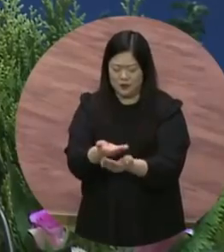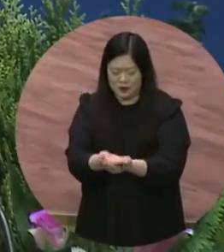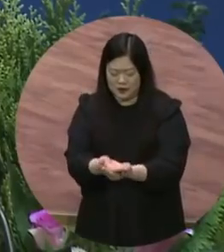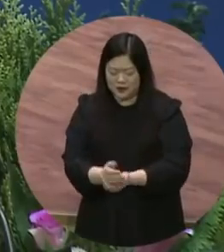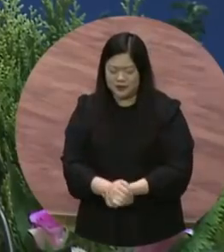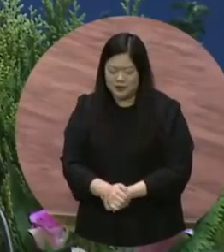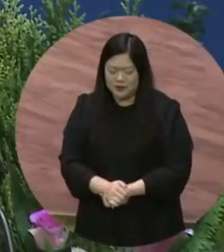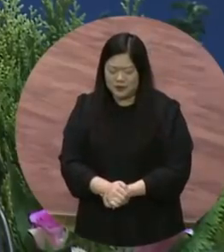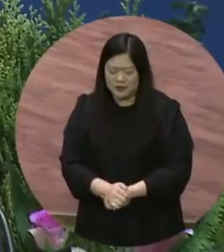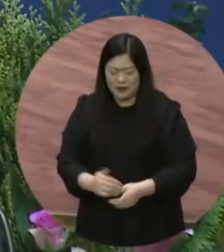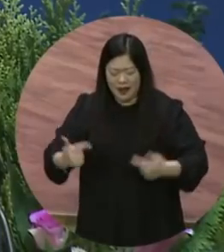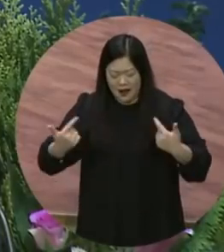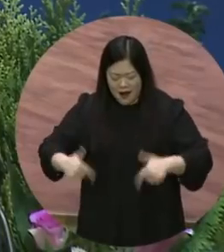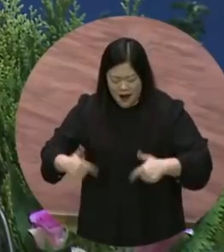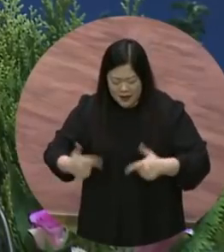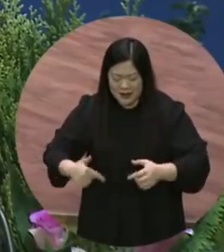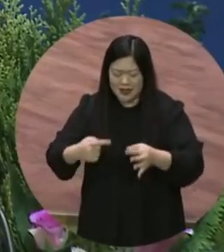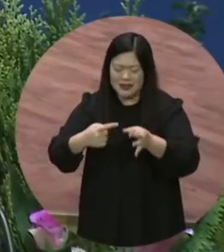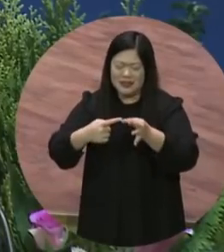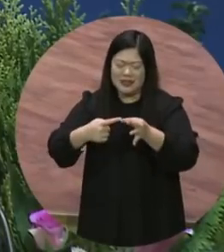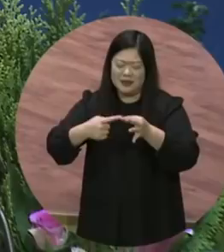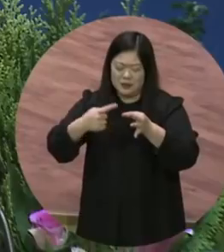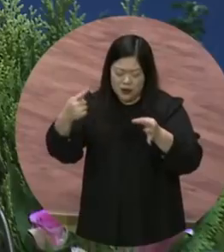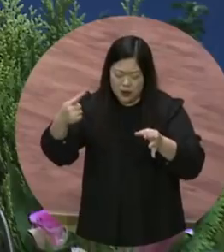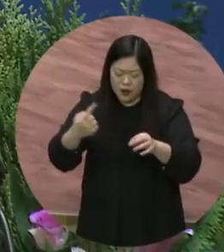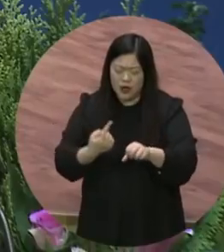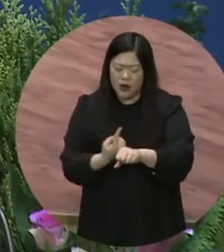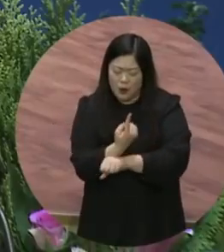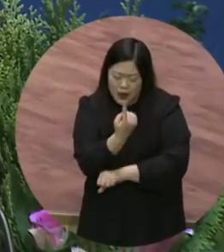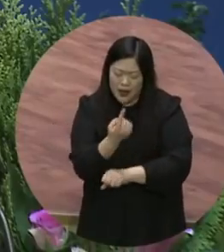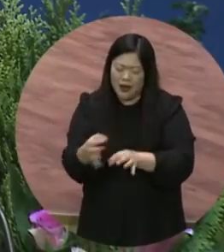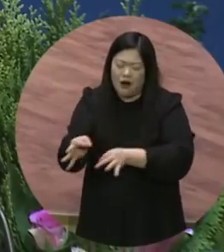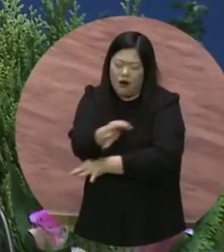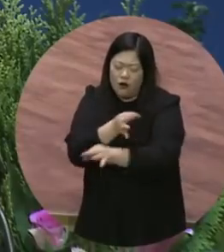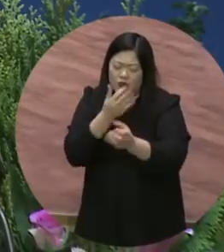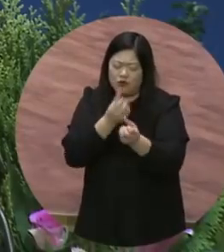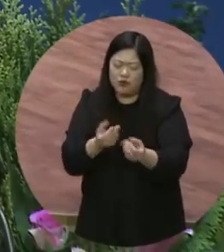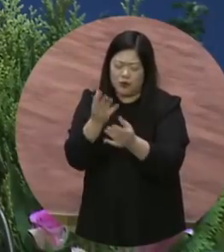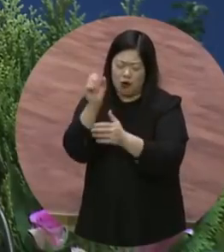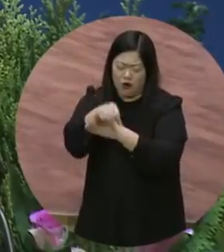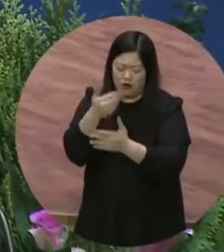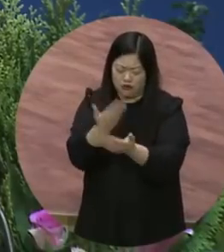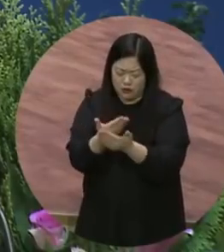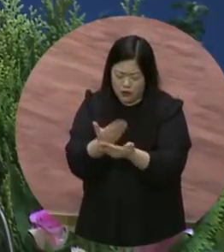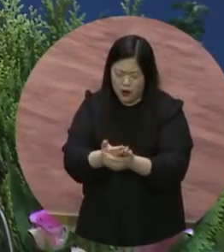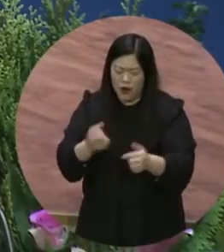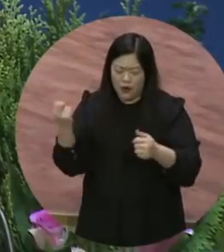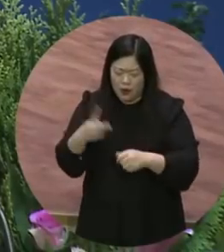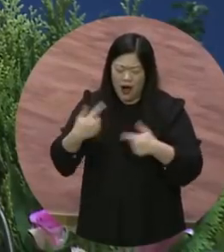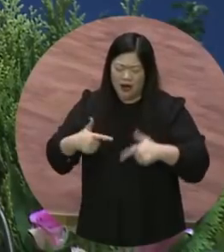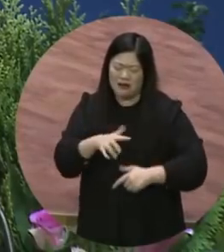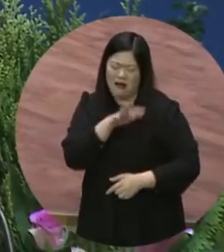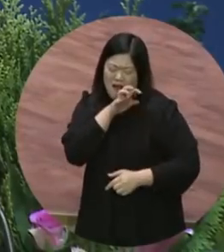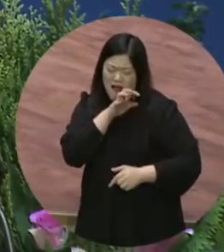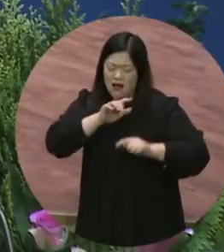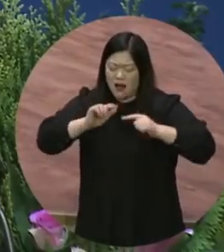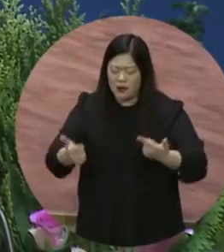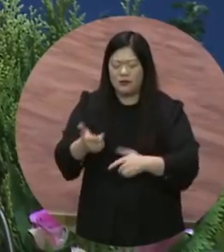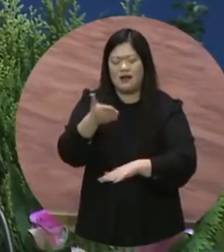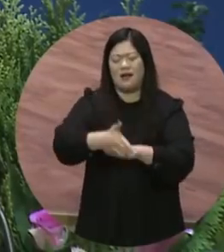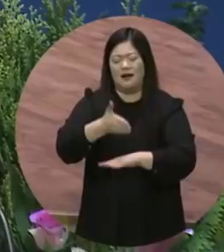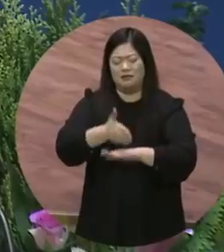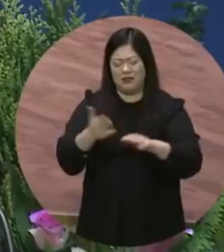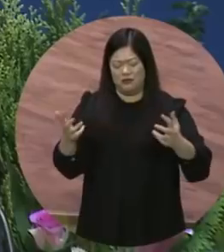주옵소서. 날마다 십일조가 다른 응답을 주께서 허락하시고 날마다 감사가 넘치는 형통이 까야